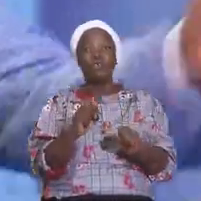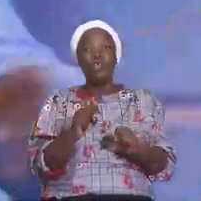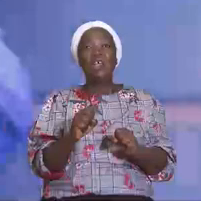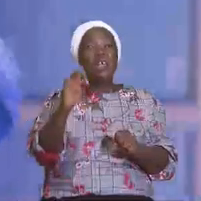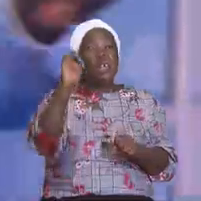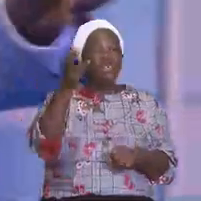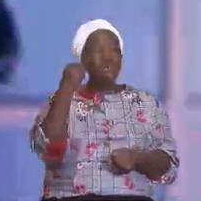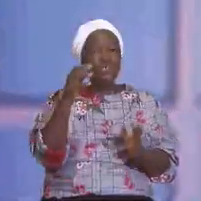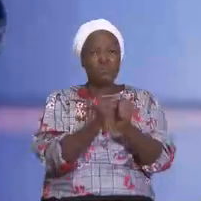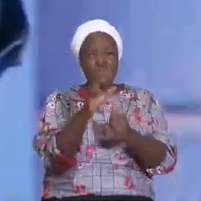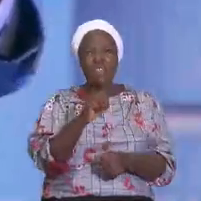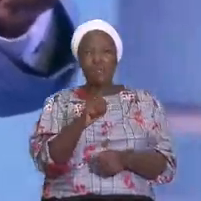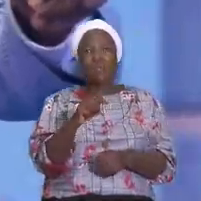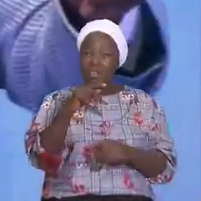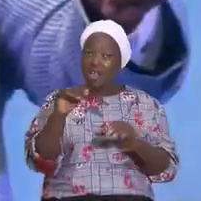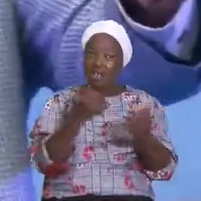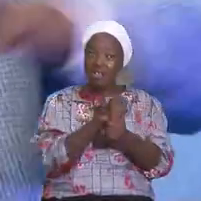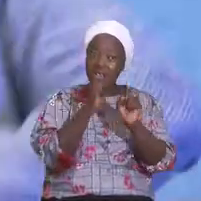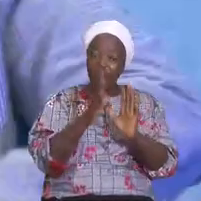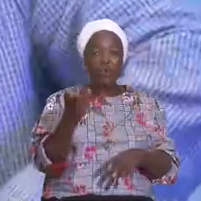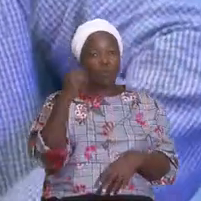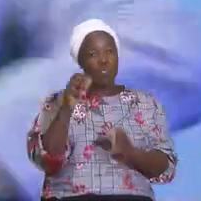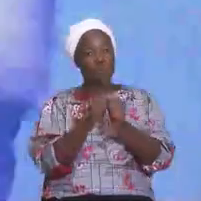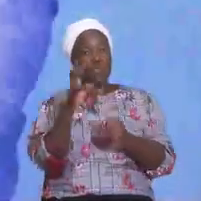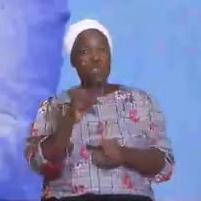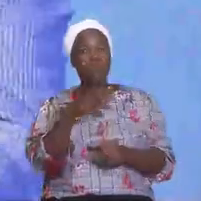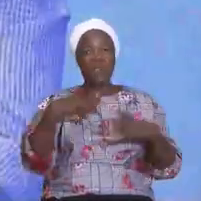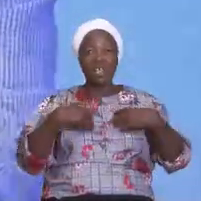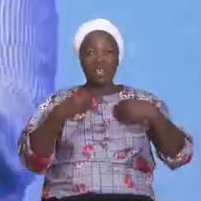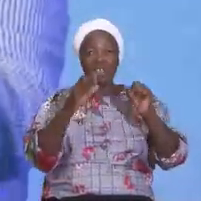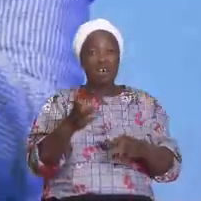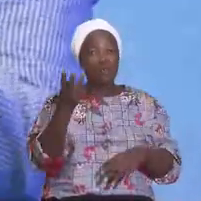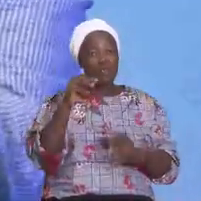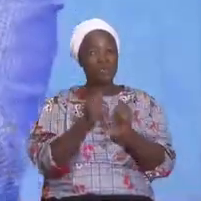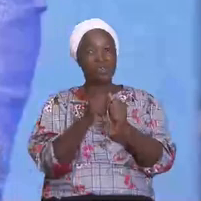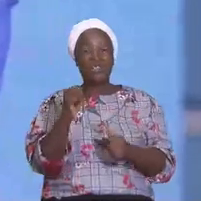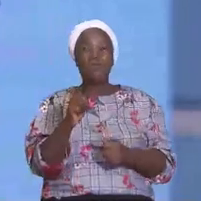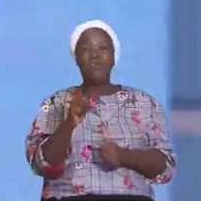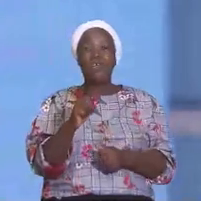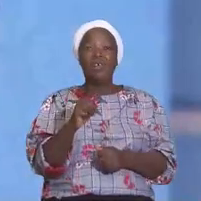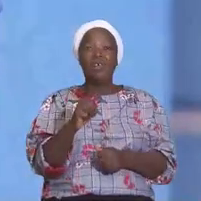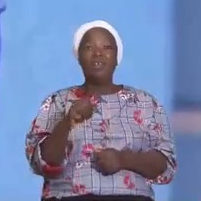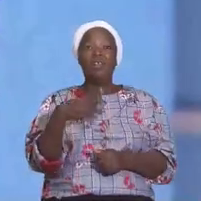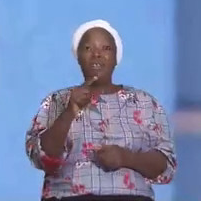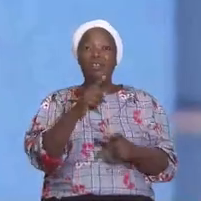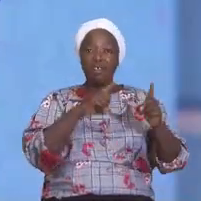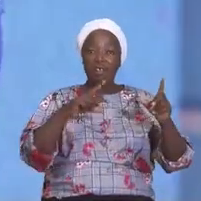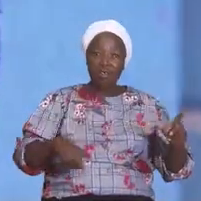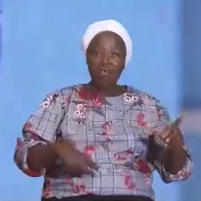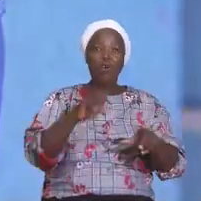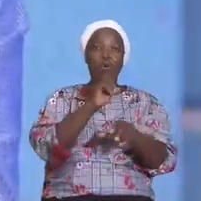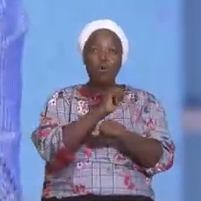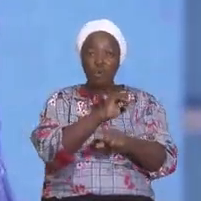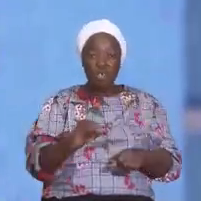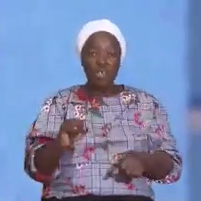avec eux. Comme ils sont venus et déclaré l'évangile du salut, il était avec eux. Le sauveur était avec